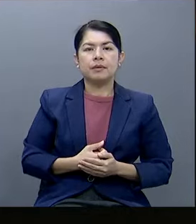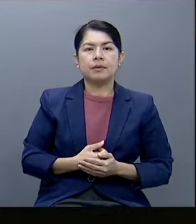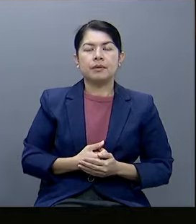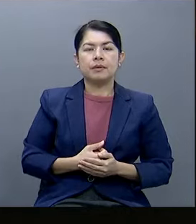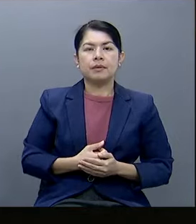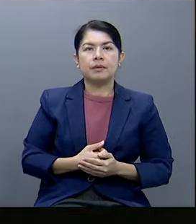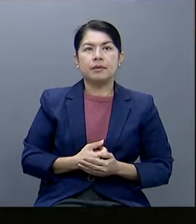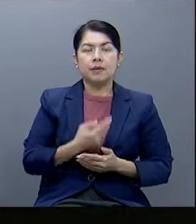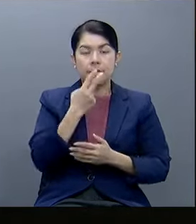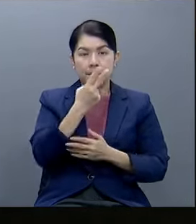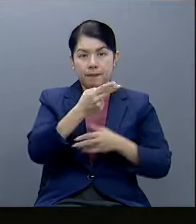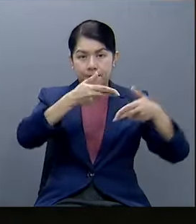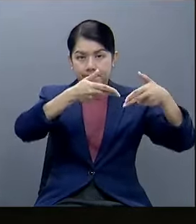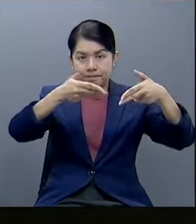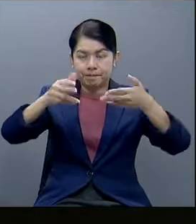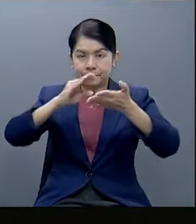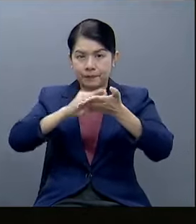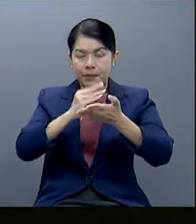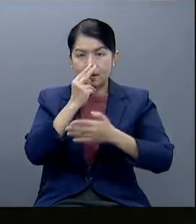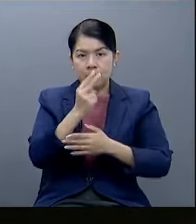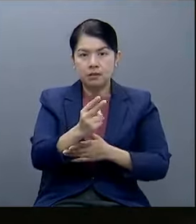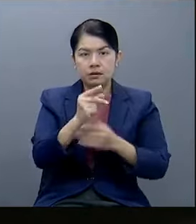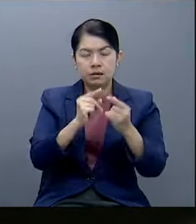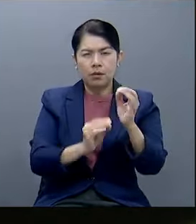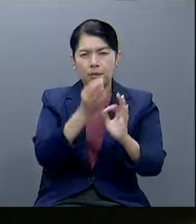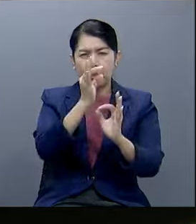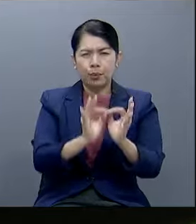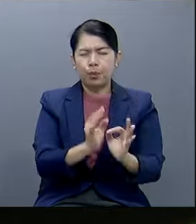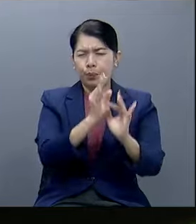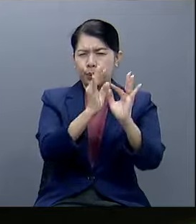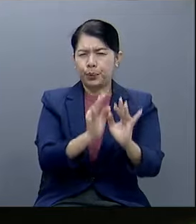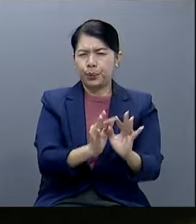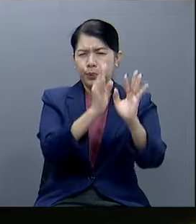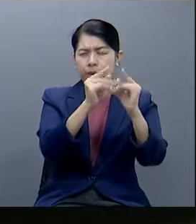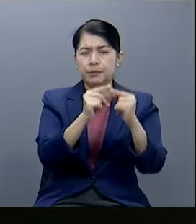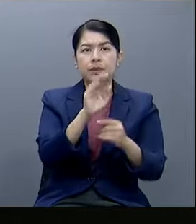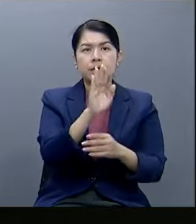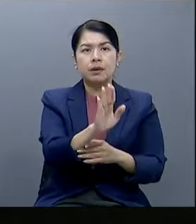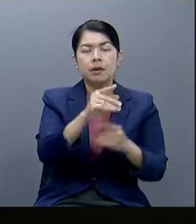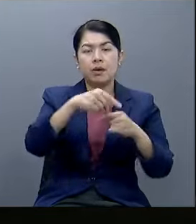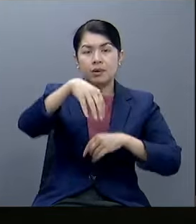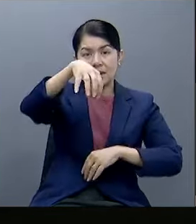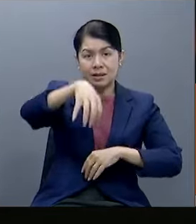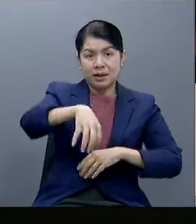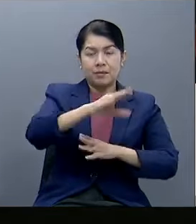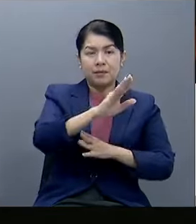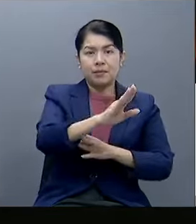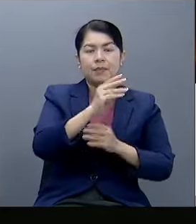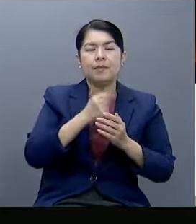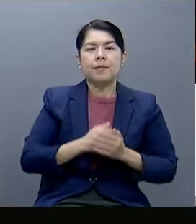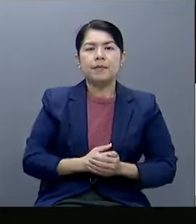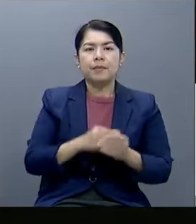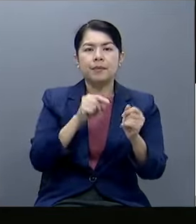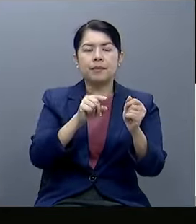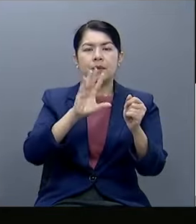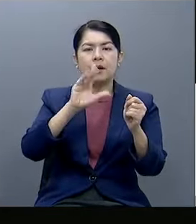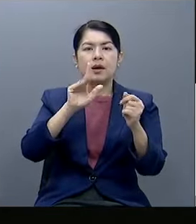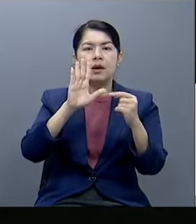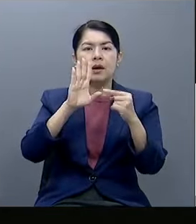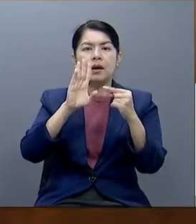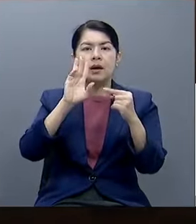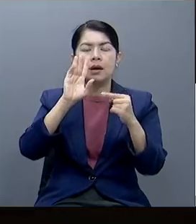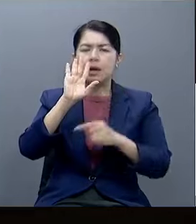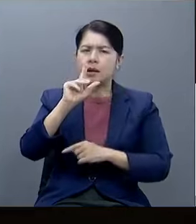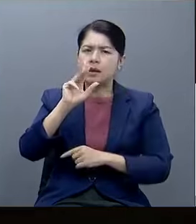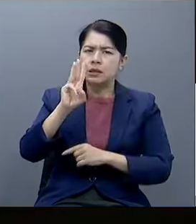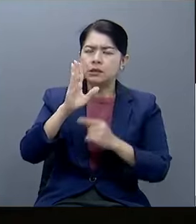ภาพมุมสูงเผยให้เห็นเพลิงลุกไหม้คลังอาวุธภายในฐานทัพแห่งหนึ่งในจังหวัดชวาตะวันตกใกล้ๆกับกรุงจาการ์ต